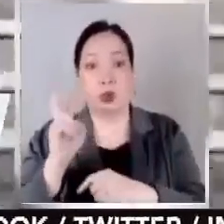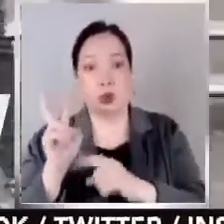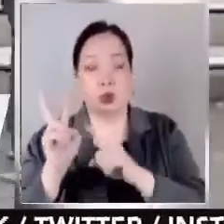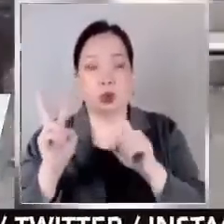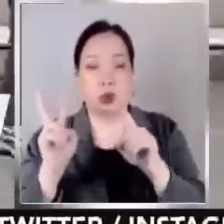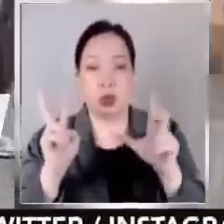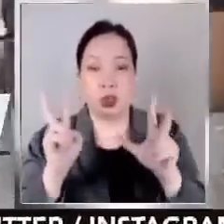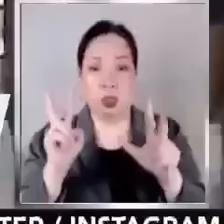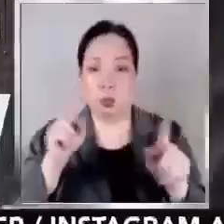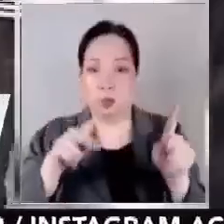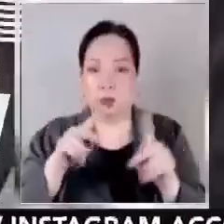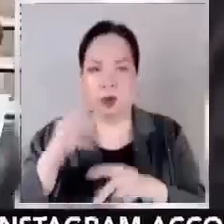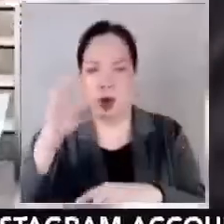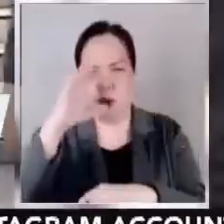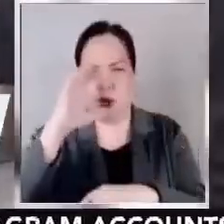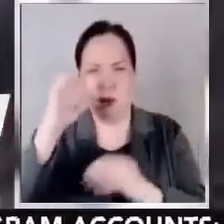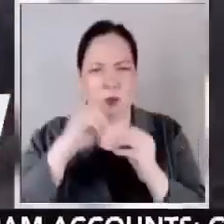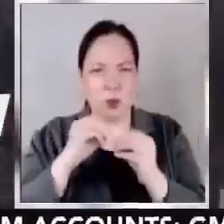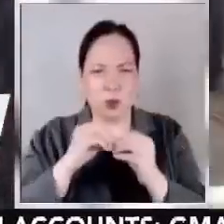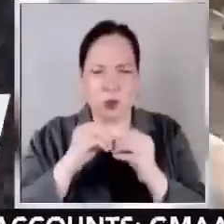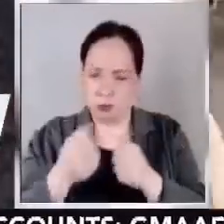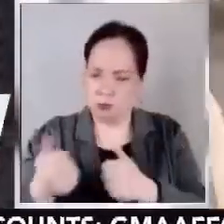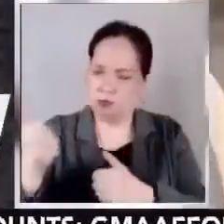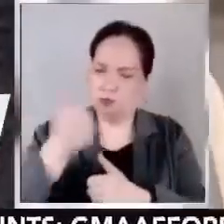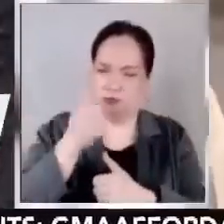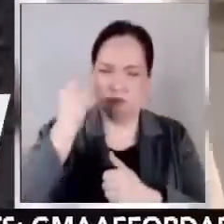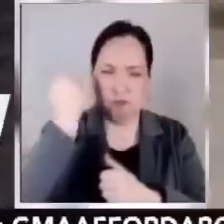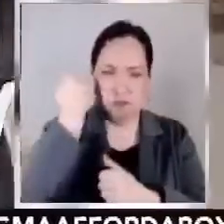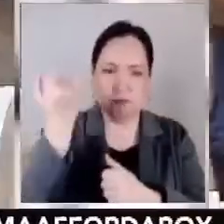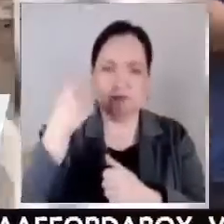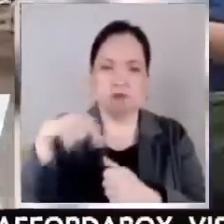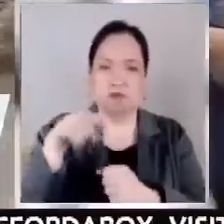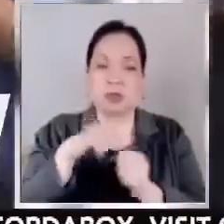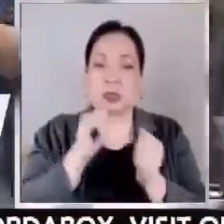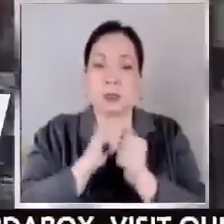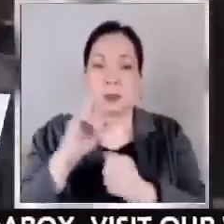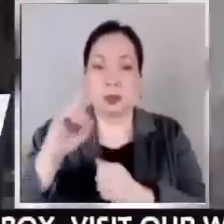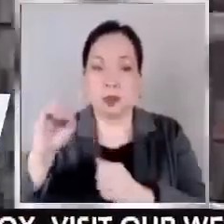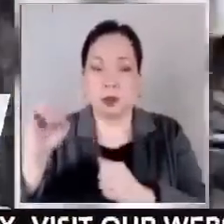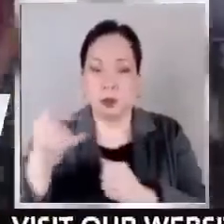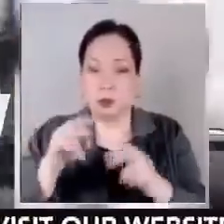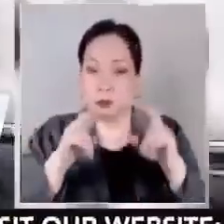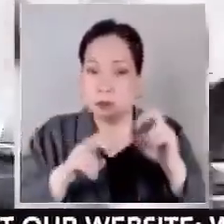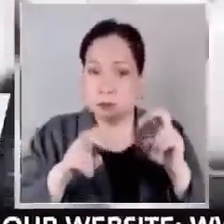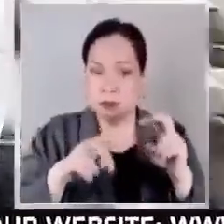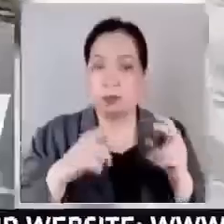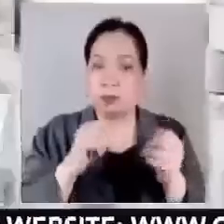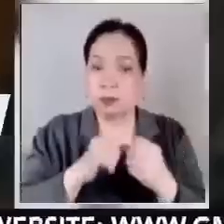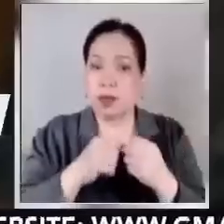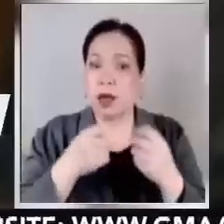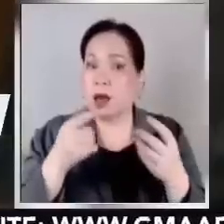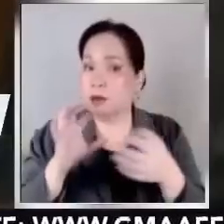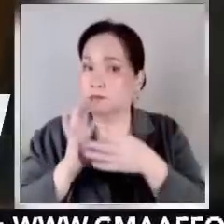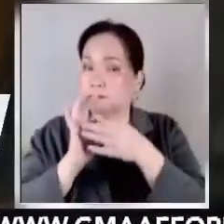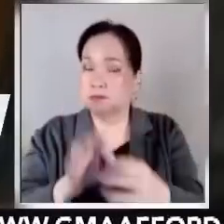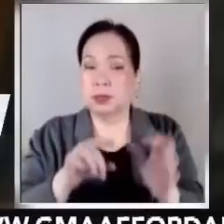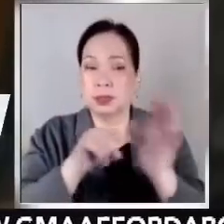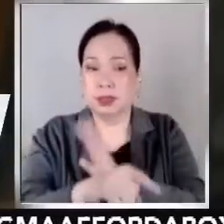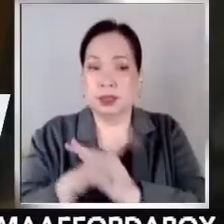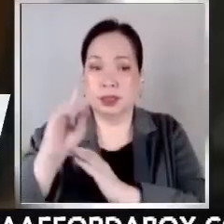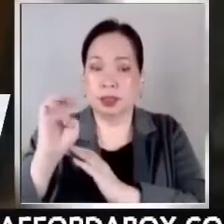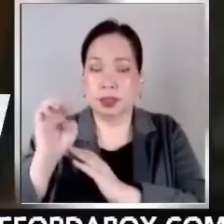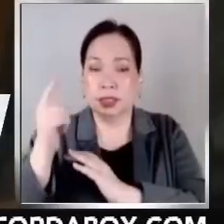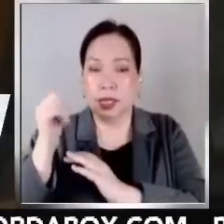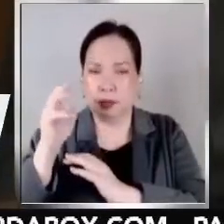PP pinaghahanap kasama sa naunang sinabi ng DOJ na Ahan kaugnay sa pagpatay kay degamo si Negros Oriental